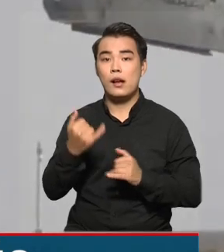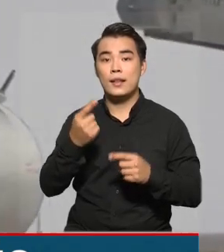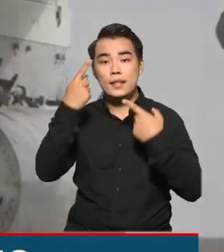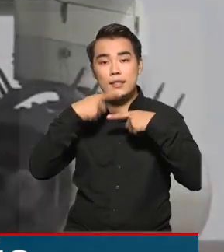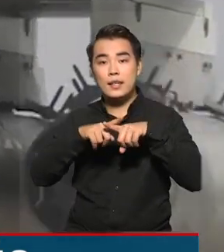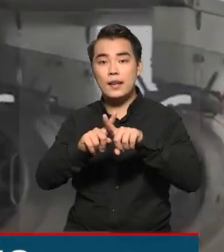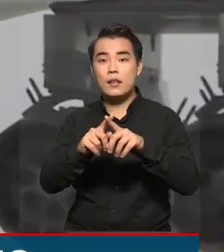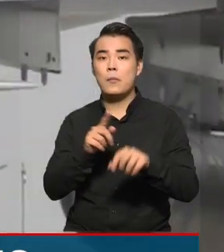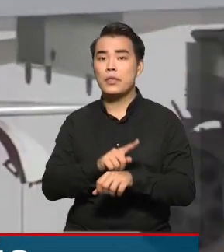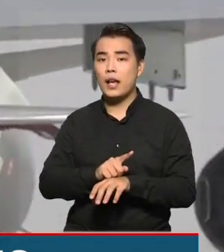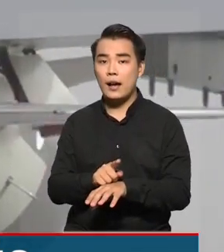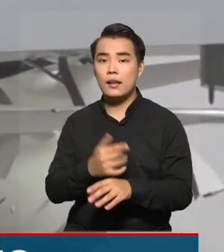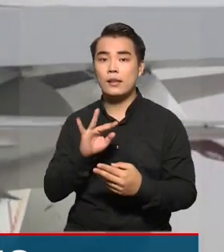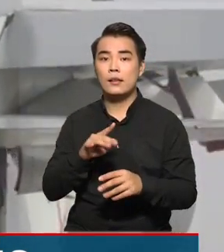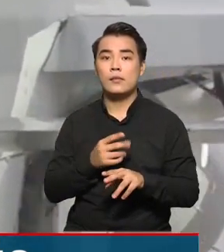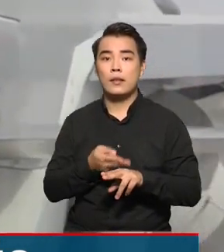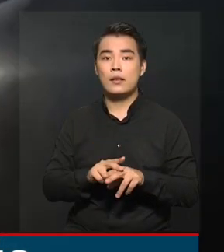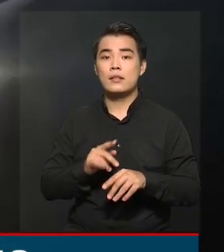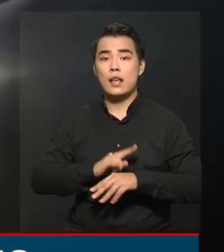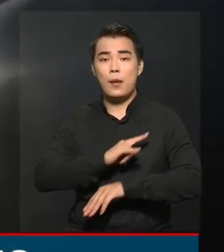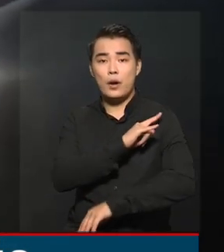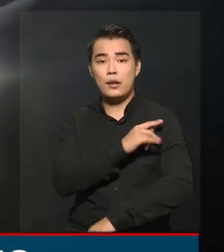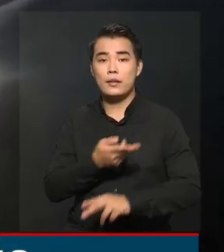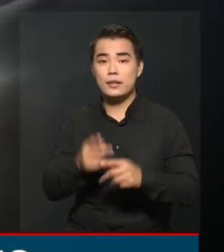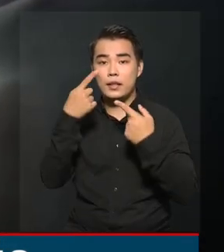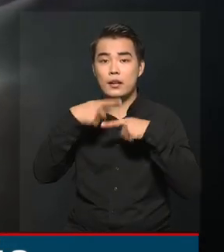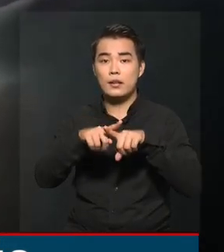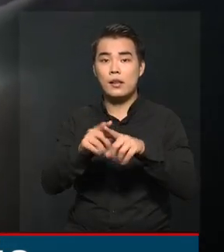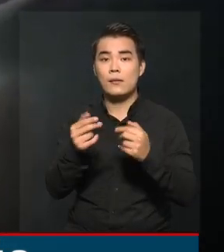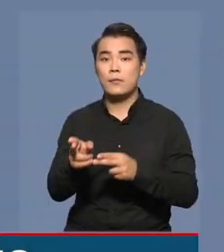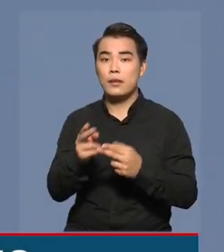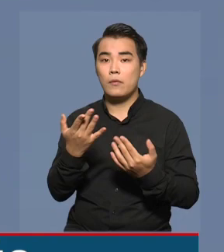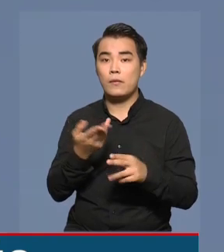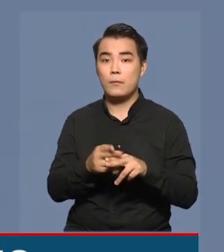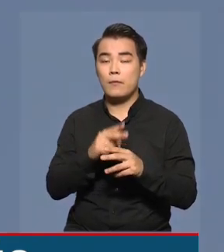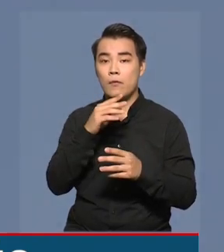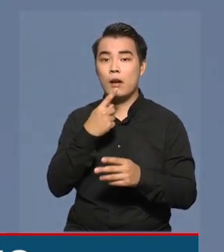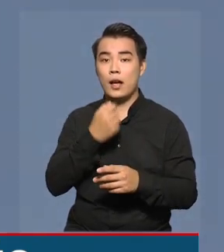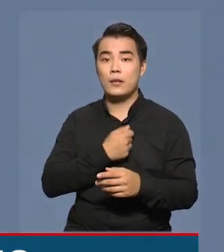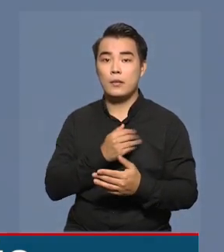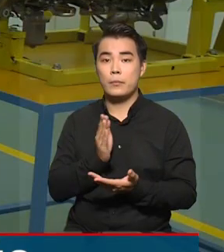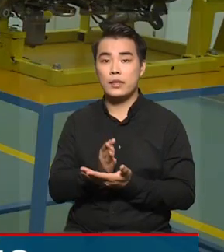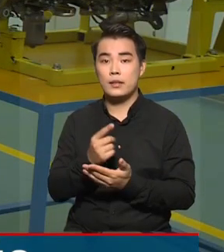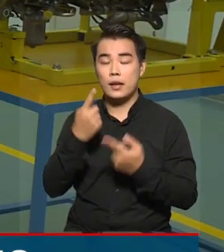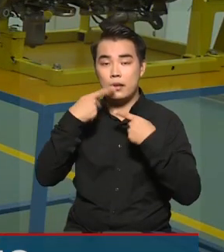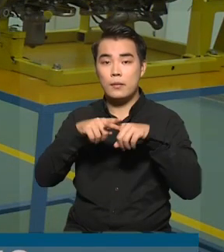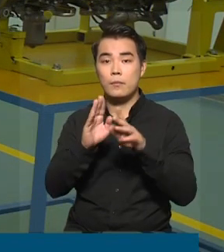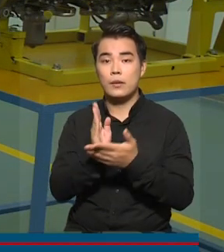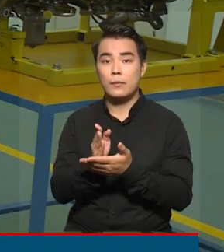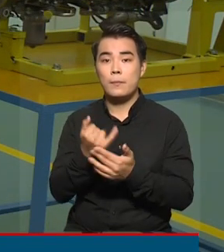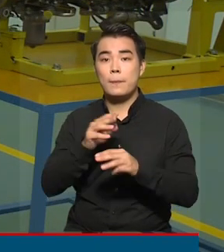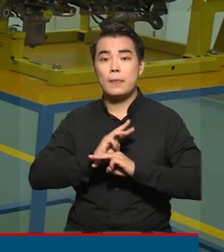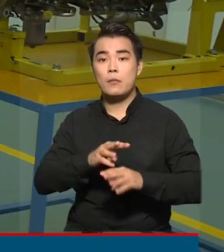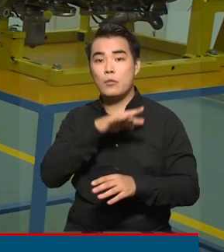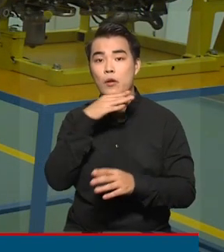техника, ұшқышсыз басқарылатын ұшу аппараттары, қазіргі заманғы атыс қарулары өндірісі бар. Қазіргі уақытта министрлік көп